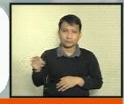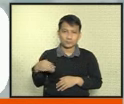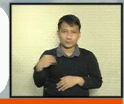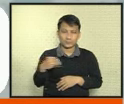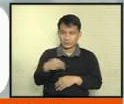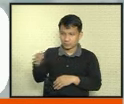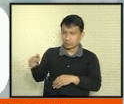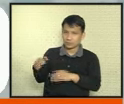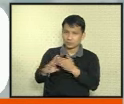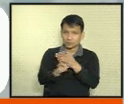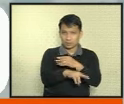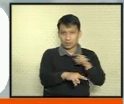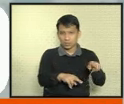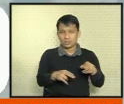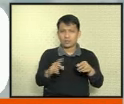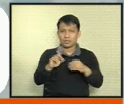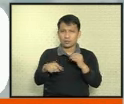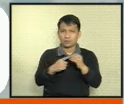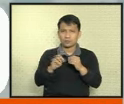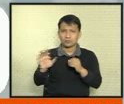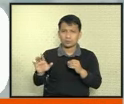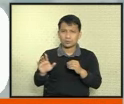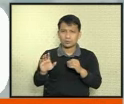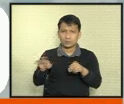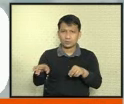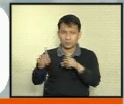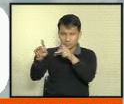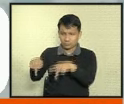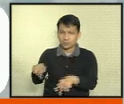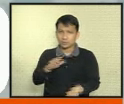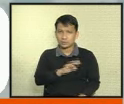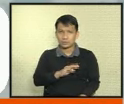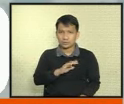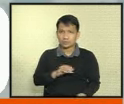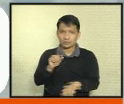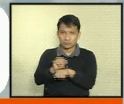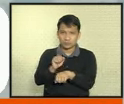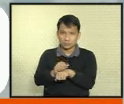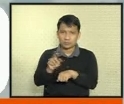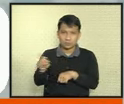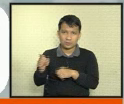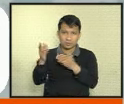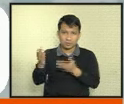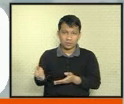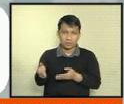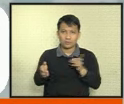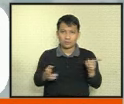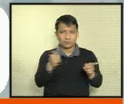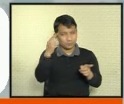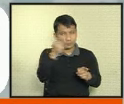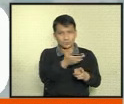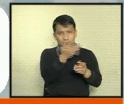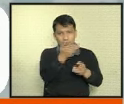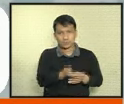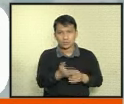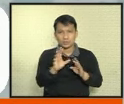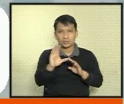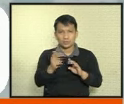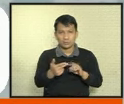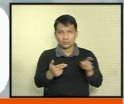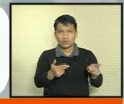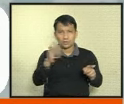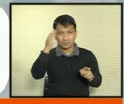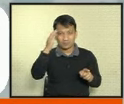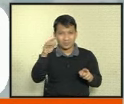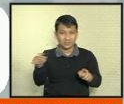ng pera at nag-refund. It's a question about the person's character, the person working for you sa City Hall. Na